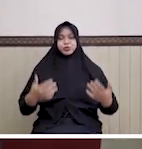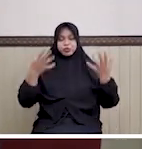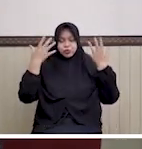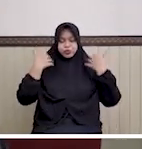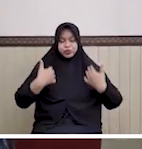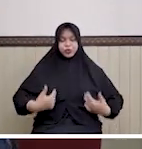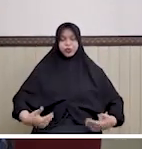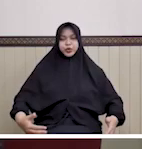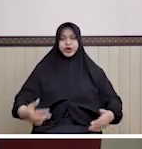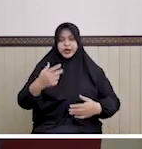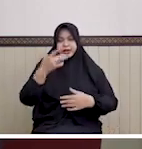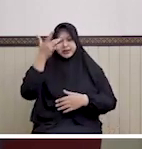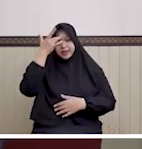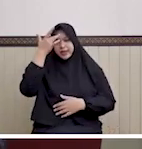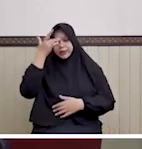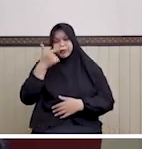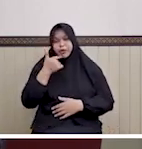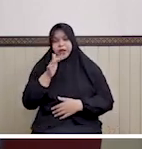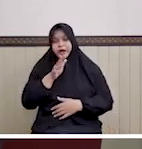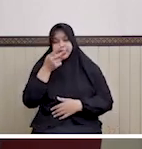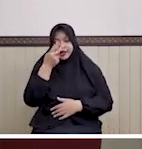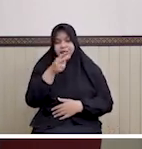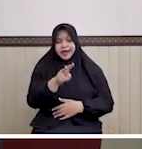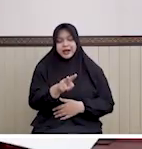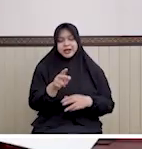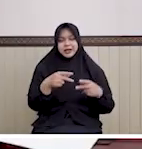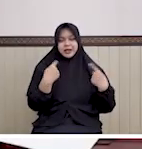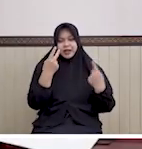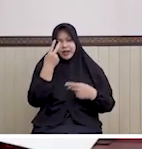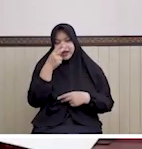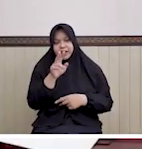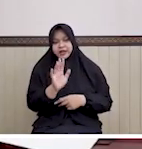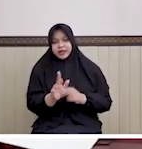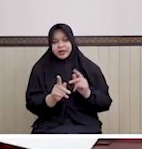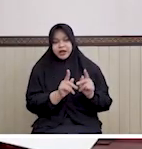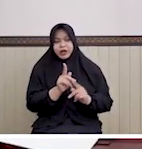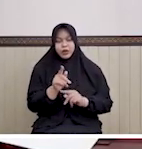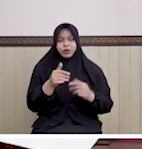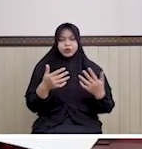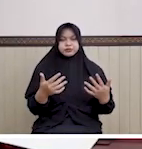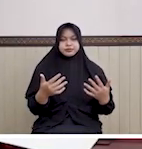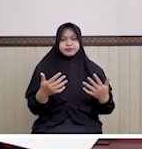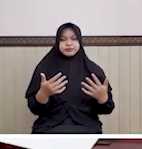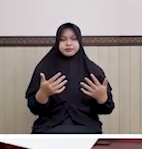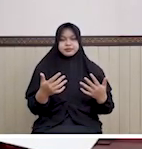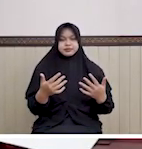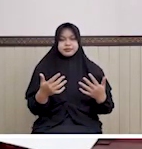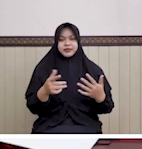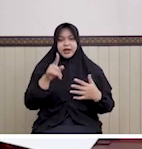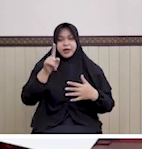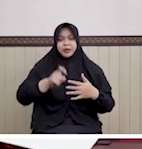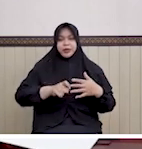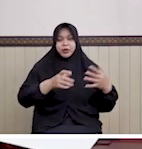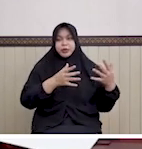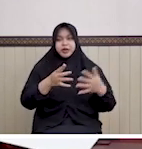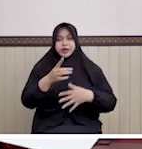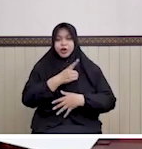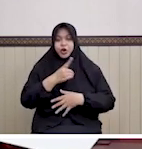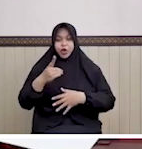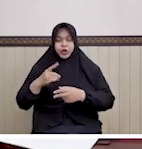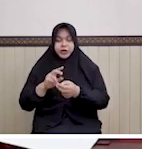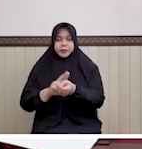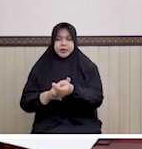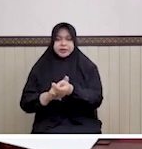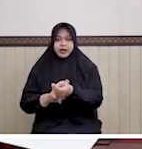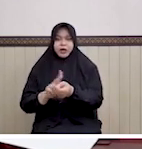lihat gitu nah dengan bahasa seperti itu kan kita lihat nanti kalau memang ini perlu dibawa ke dokter kita bak